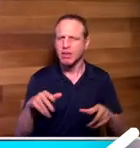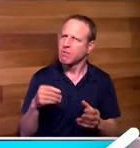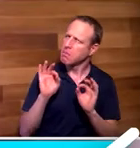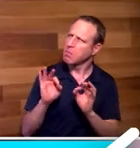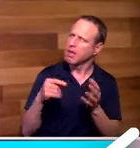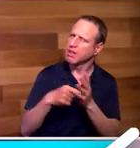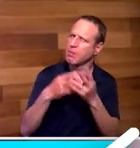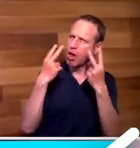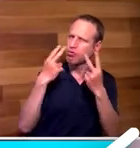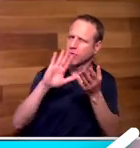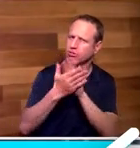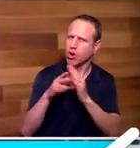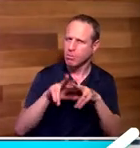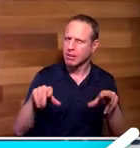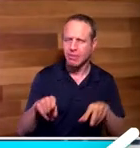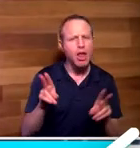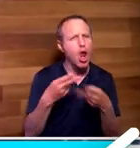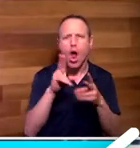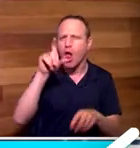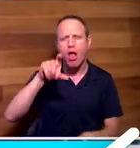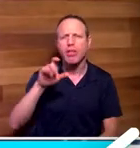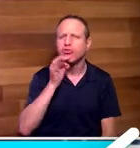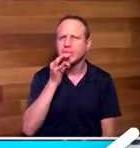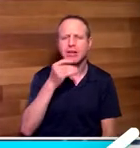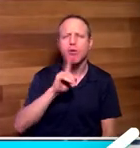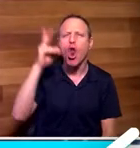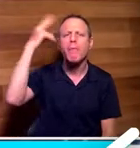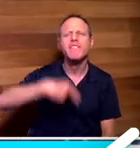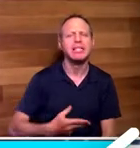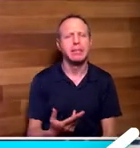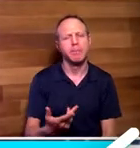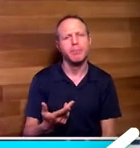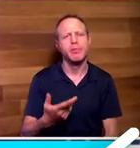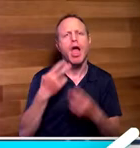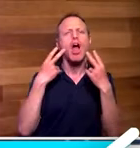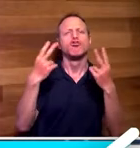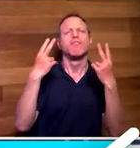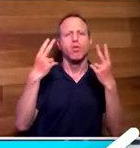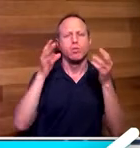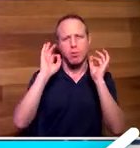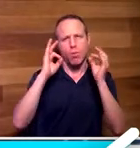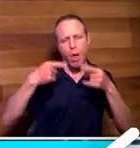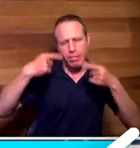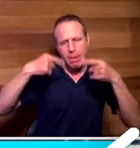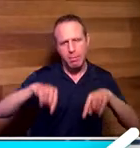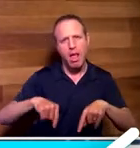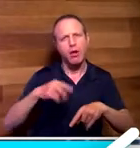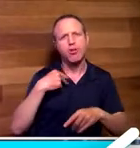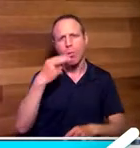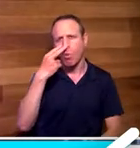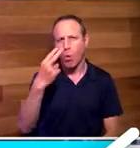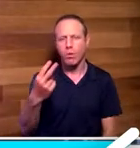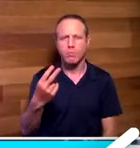חשוב לשנות את המצב הזה? הרי לא יכול להיות שאנשים צעירים באמת לא מבינים את החשיבות, במיוחד בימים האלה, במיוחד שאנחנו